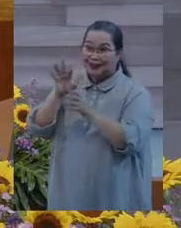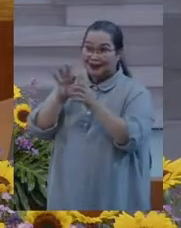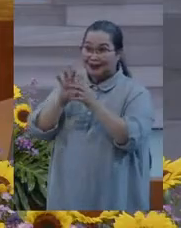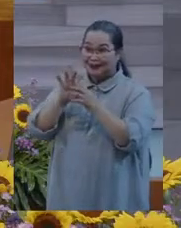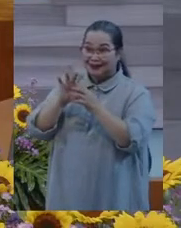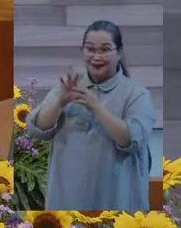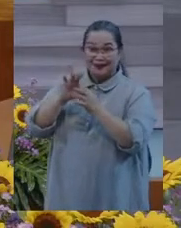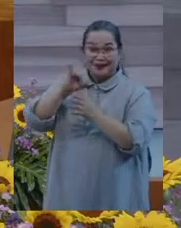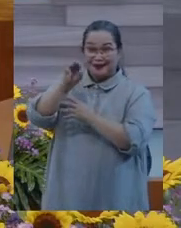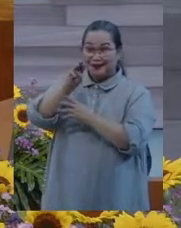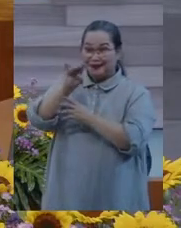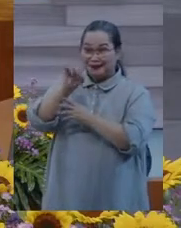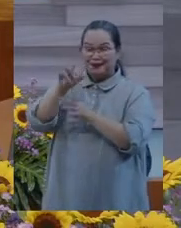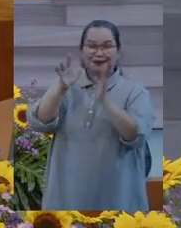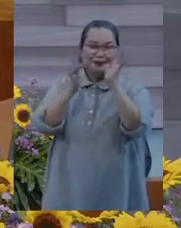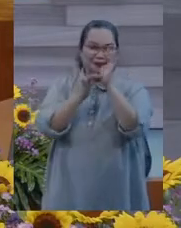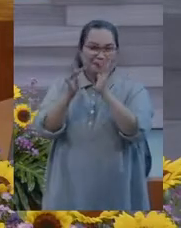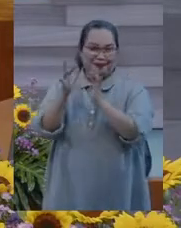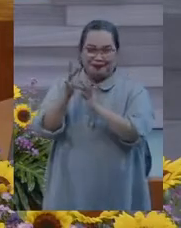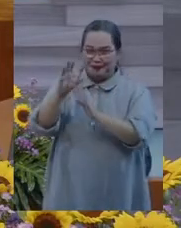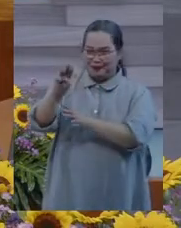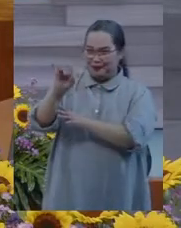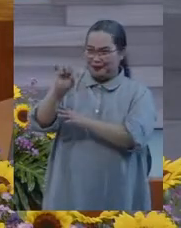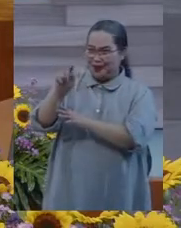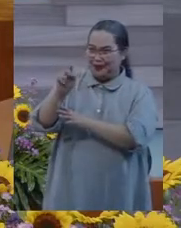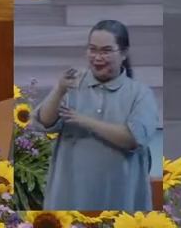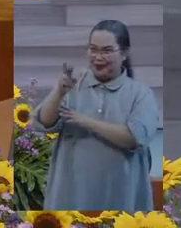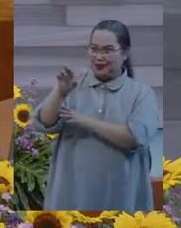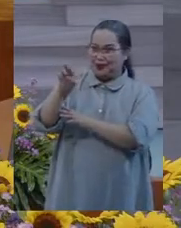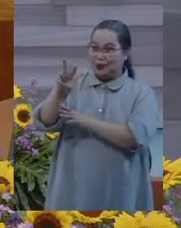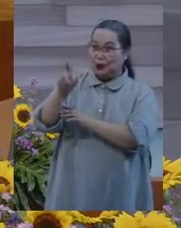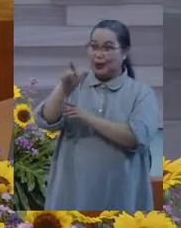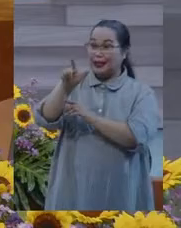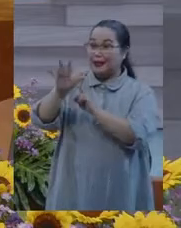Bakit? Sa Matthew 23,